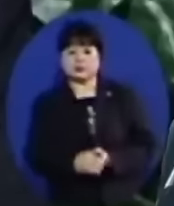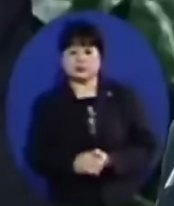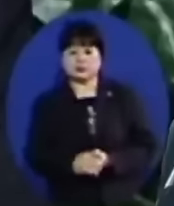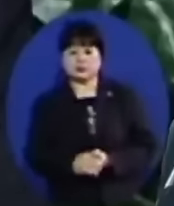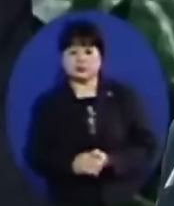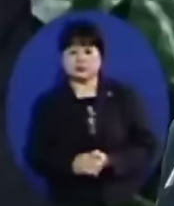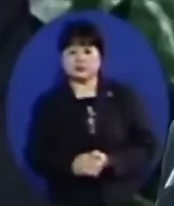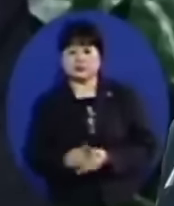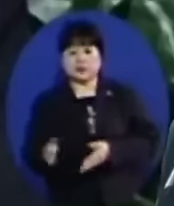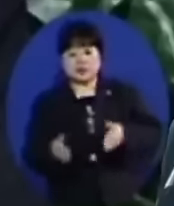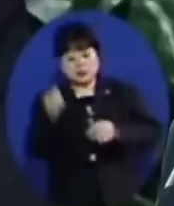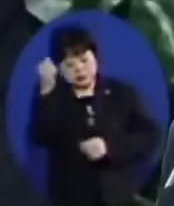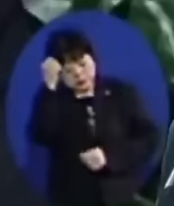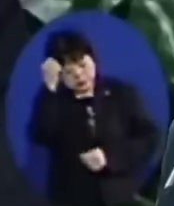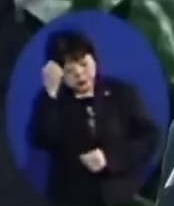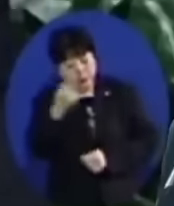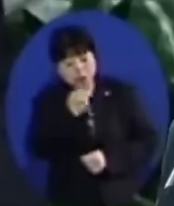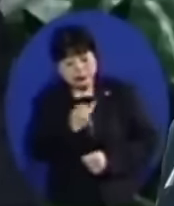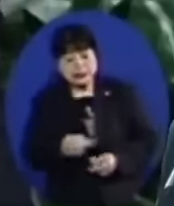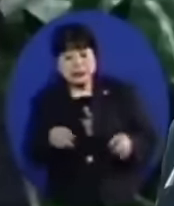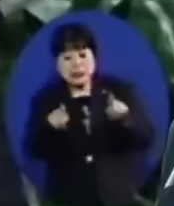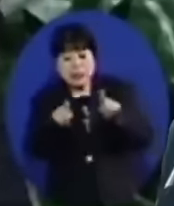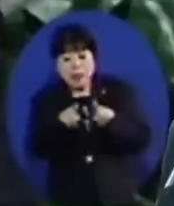노숙을 하면서 제 아들 데리고